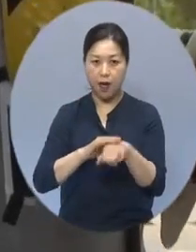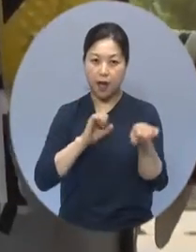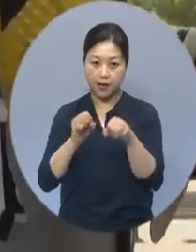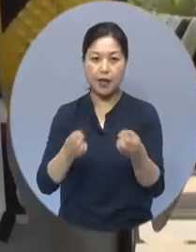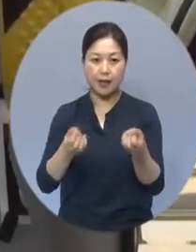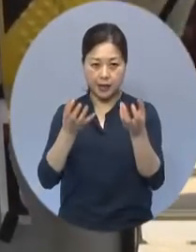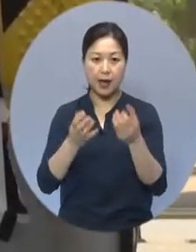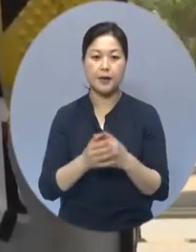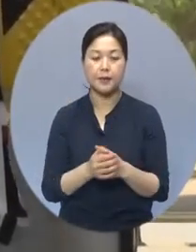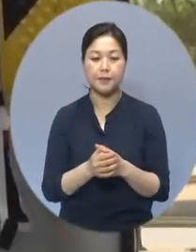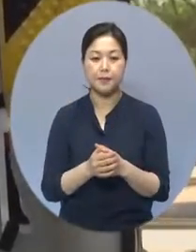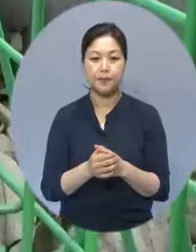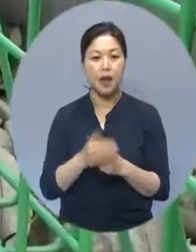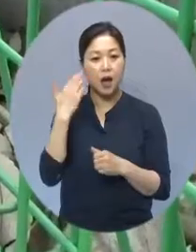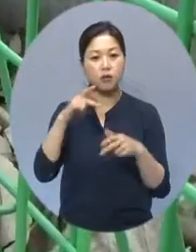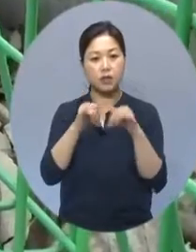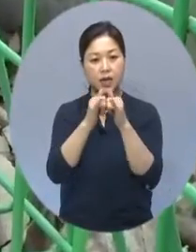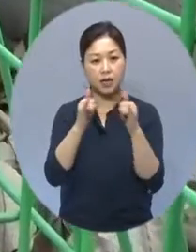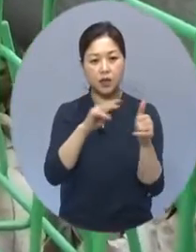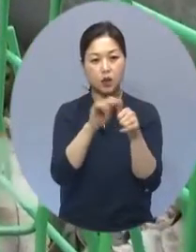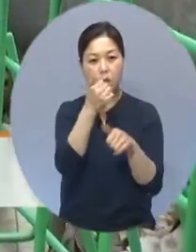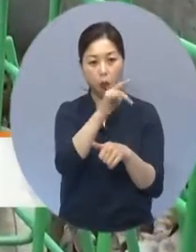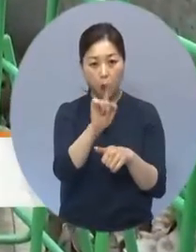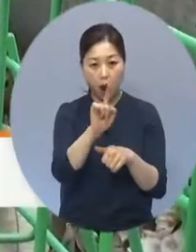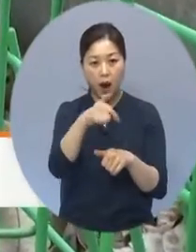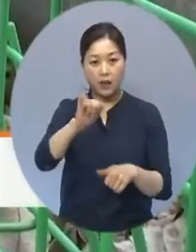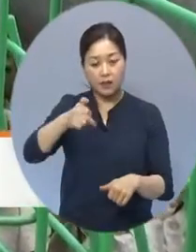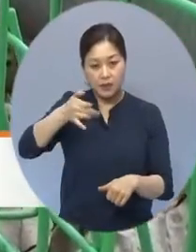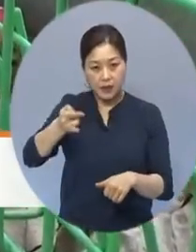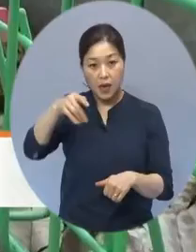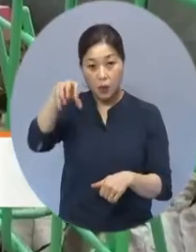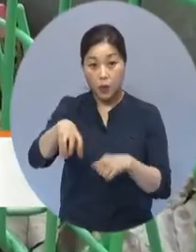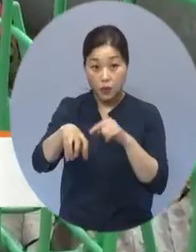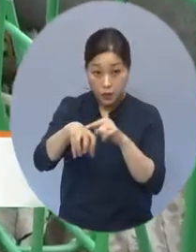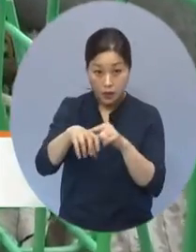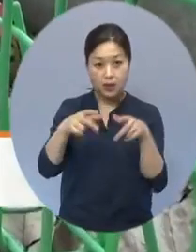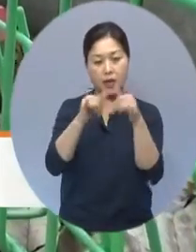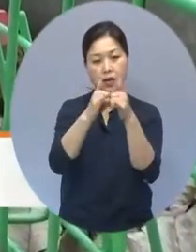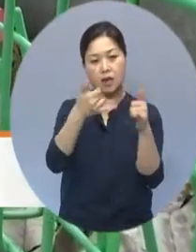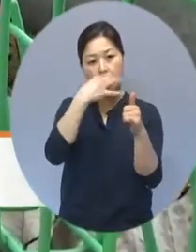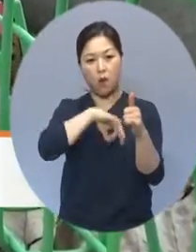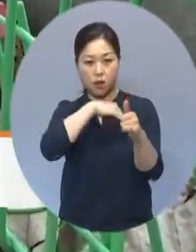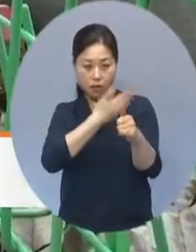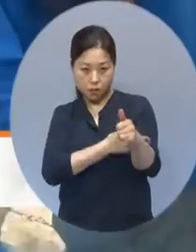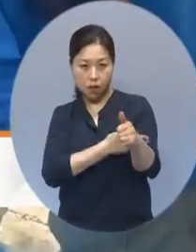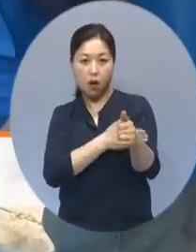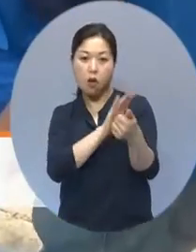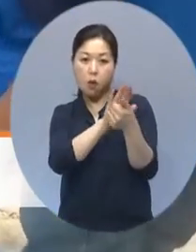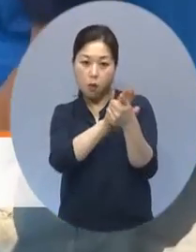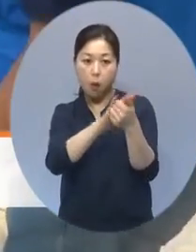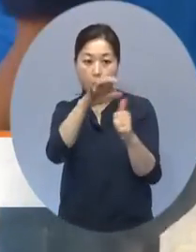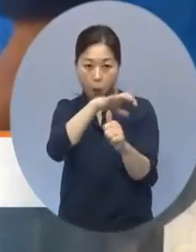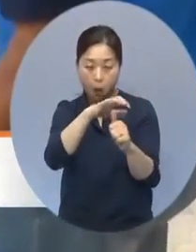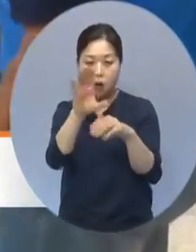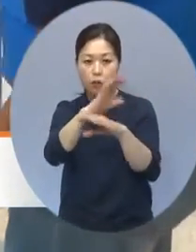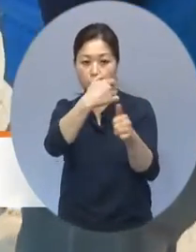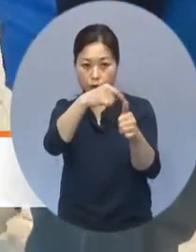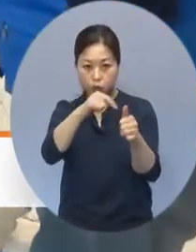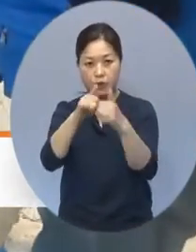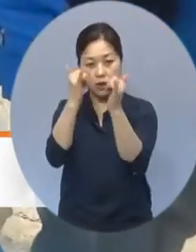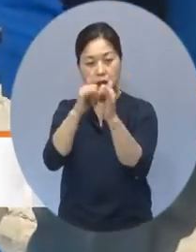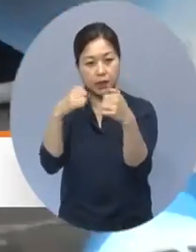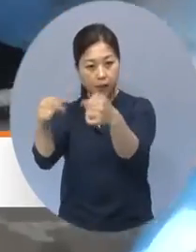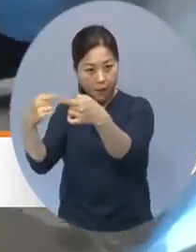한편 한국장애인정보화협회 김제지회는 장애인들의 권익을 보호하고 컴퓨터 교육을 통하여 사회 참여를